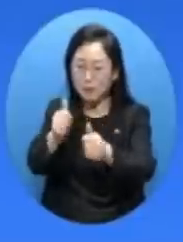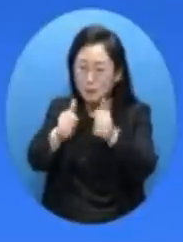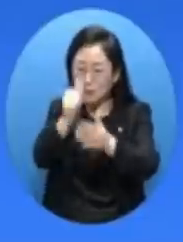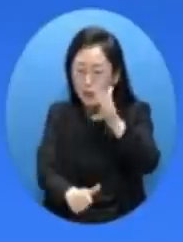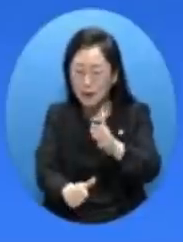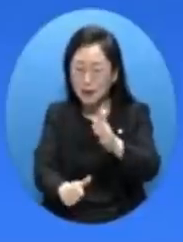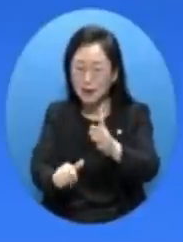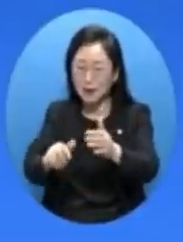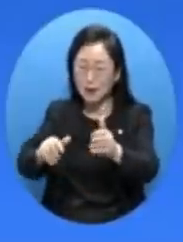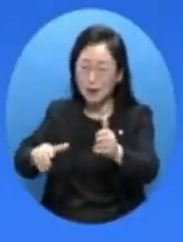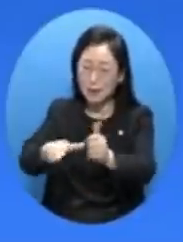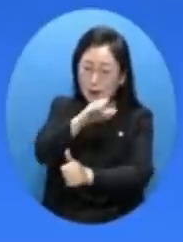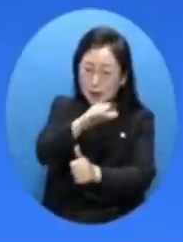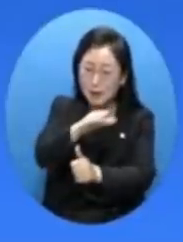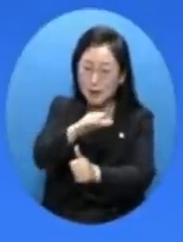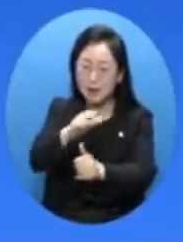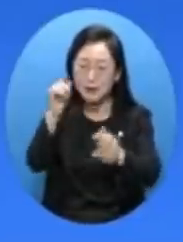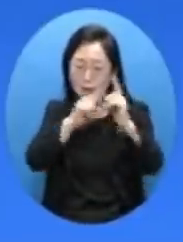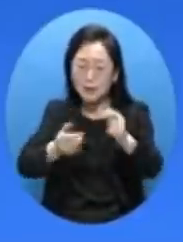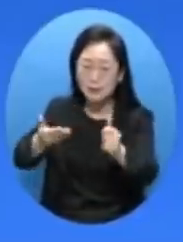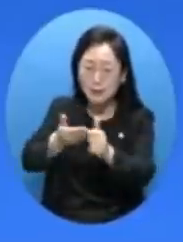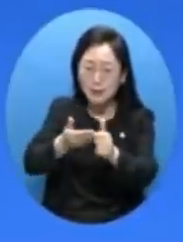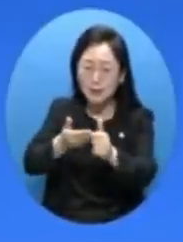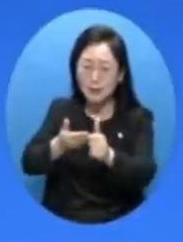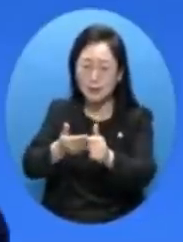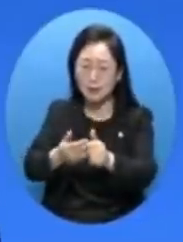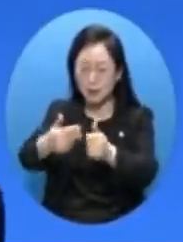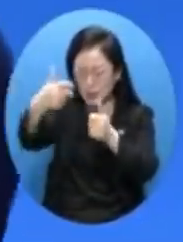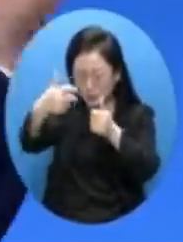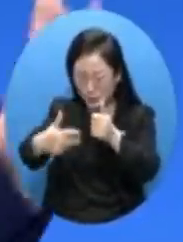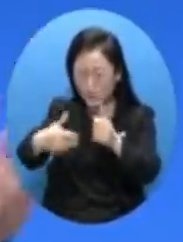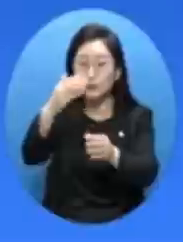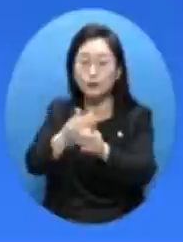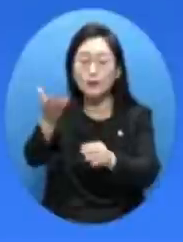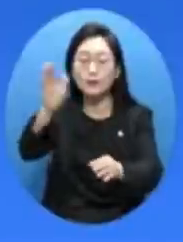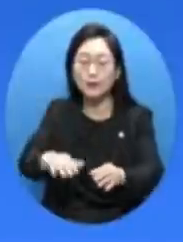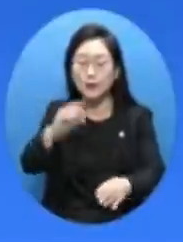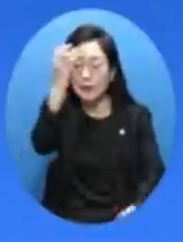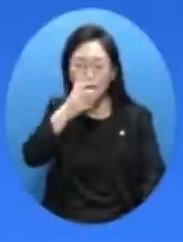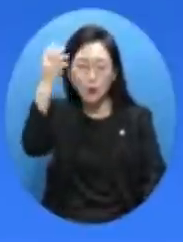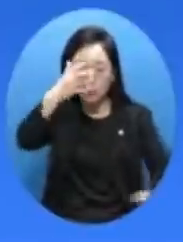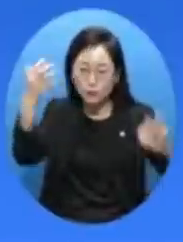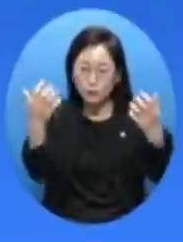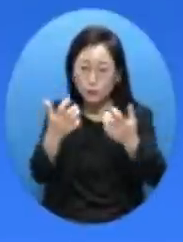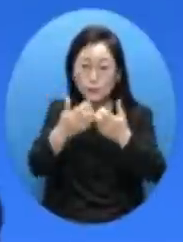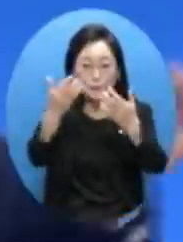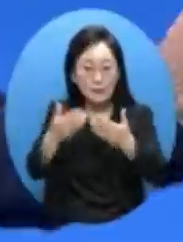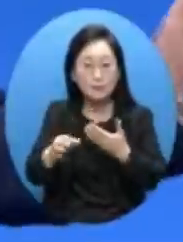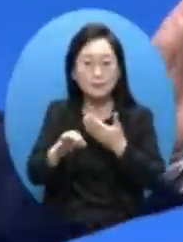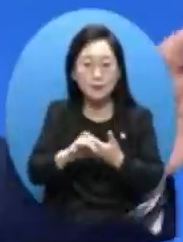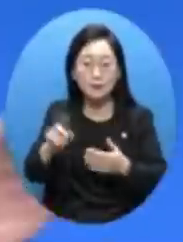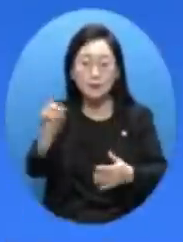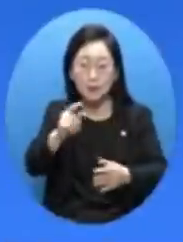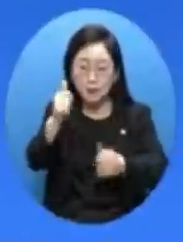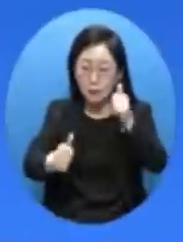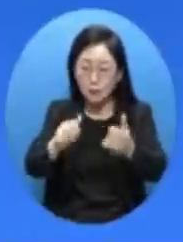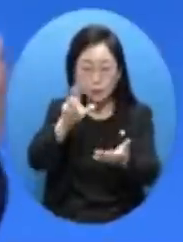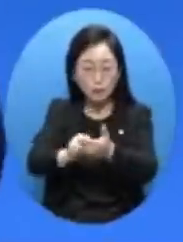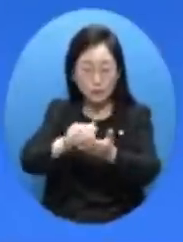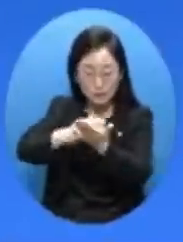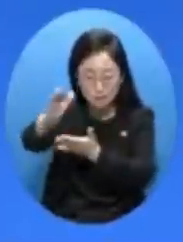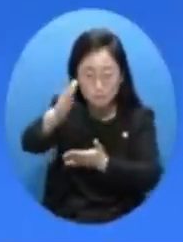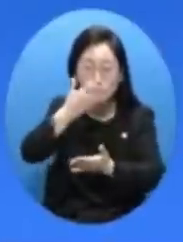하고 상처받게 하려고 우리를 노리고 있습니다. 그러나 우리가 늘 승리로 충만하면 어떤 시험도 문제도